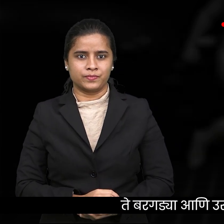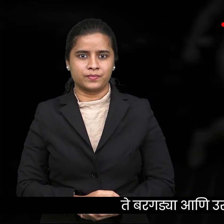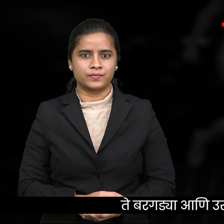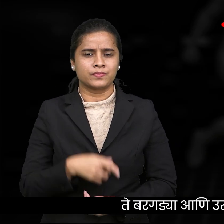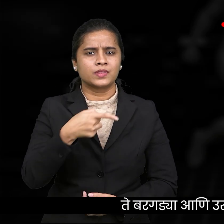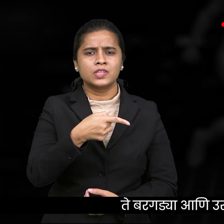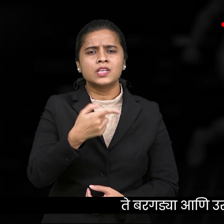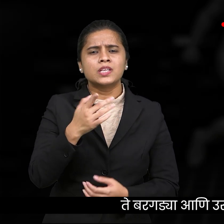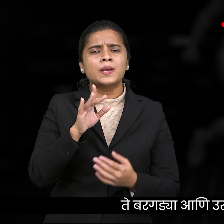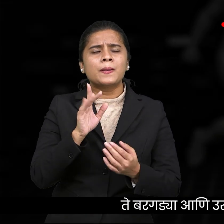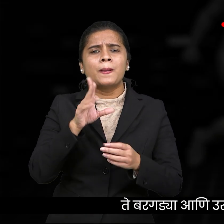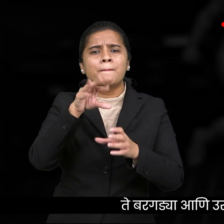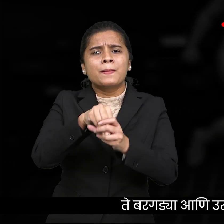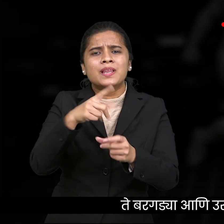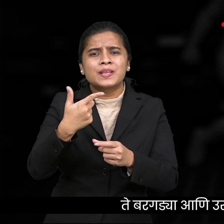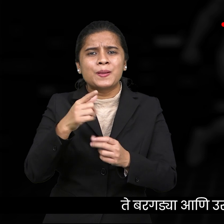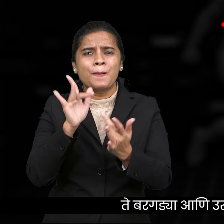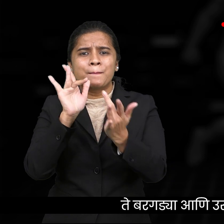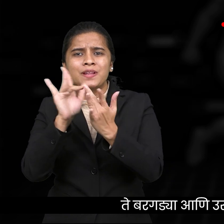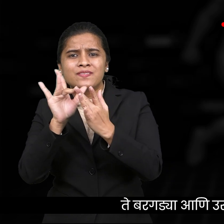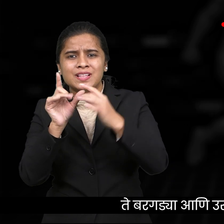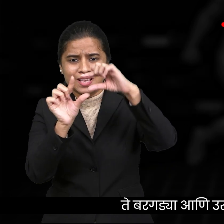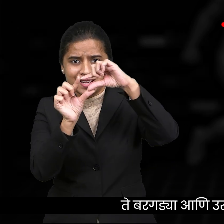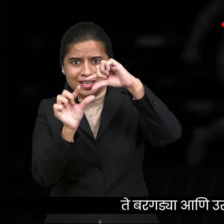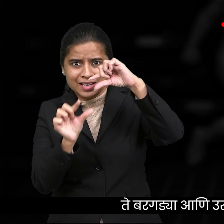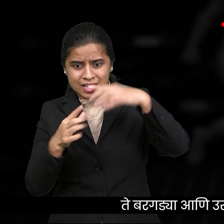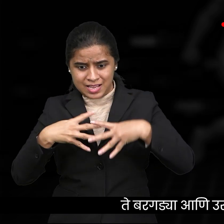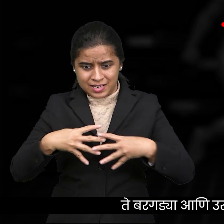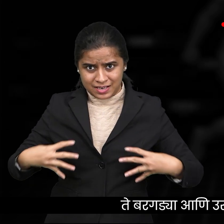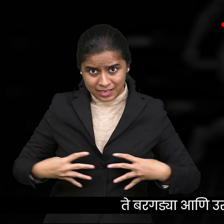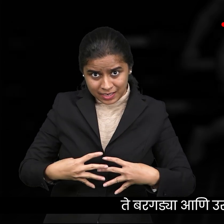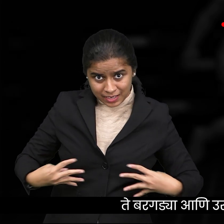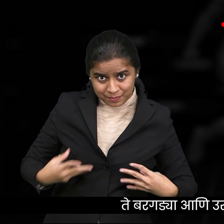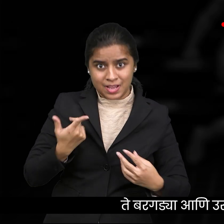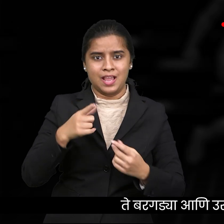ते बरगड्या आणि उरोस्थीच्या दरम्यान देखील असते.